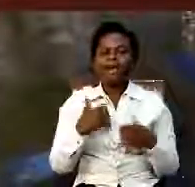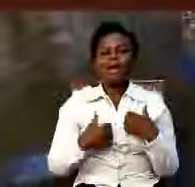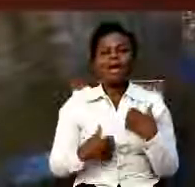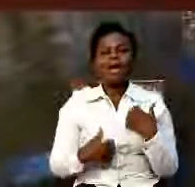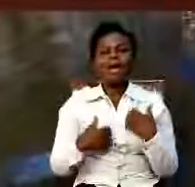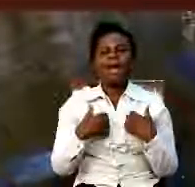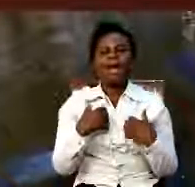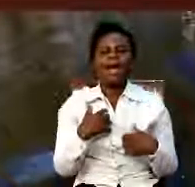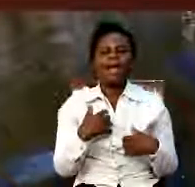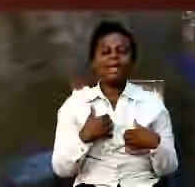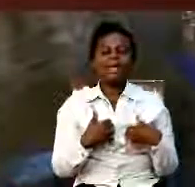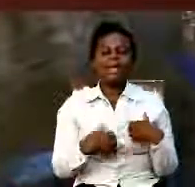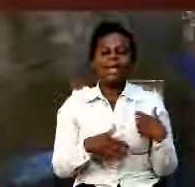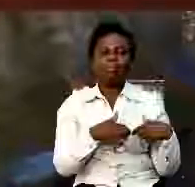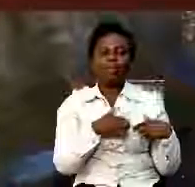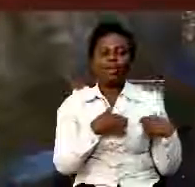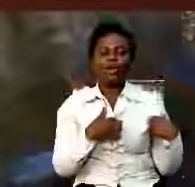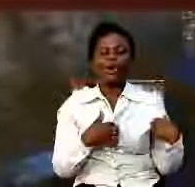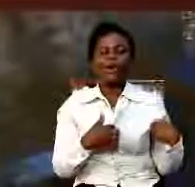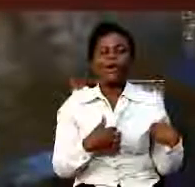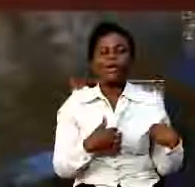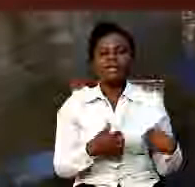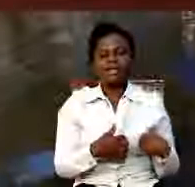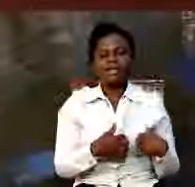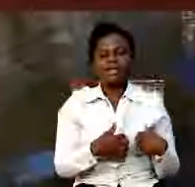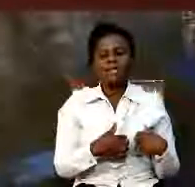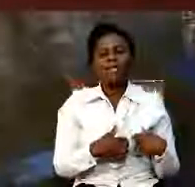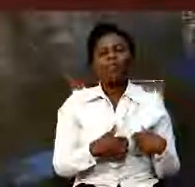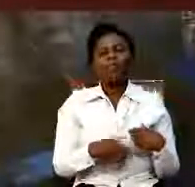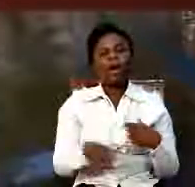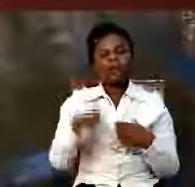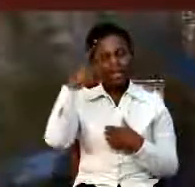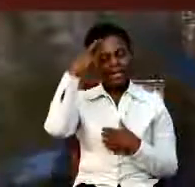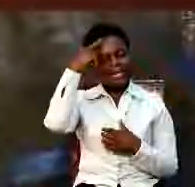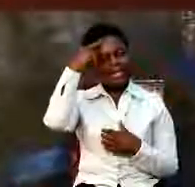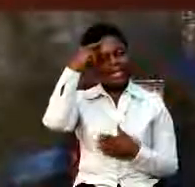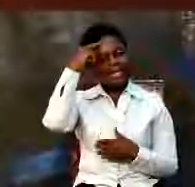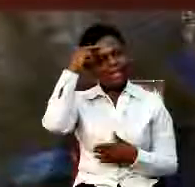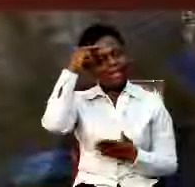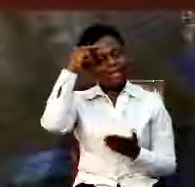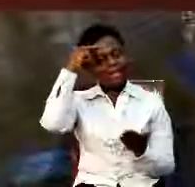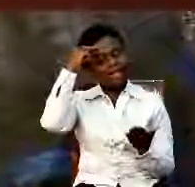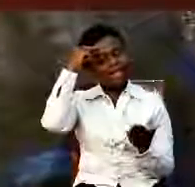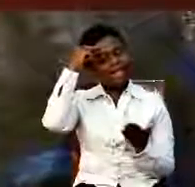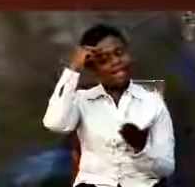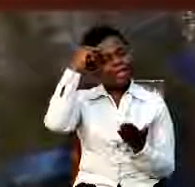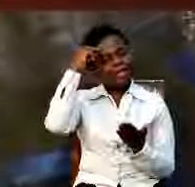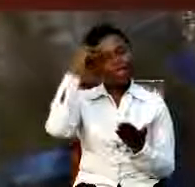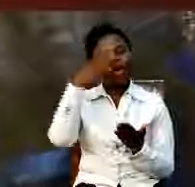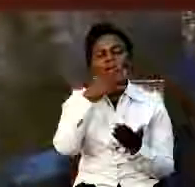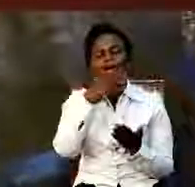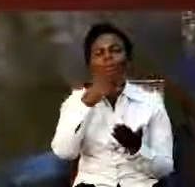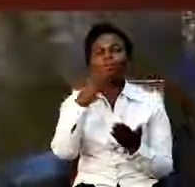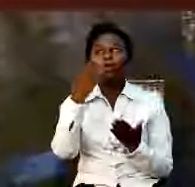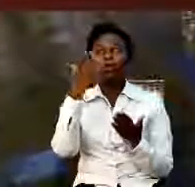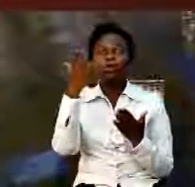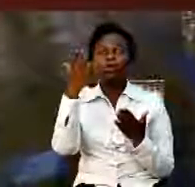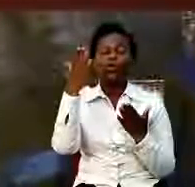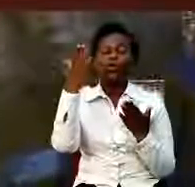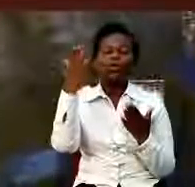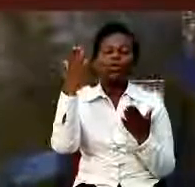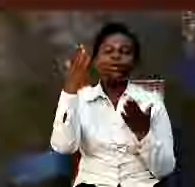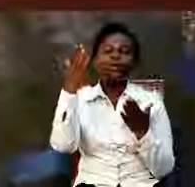Sifada ike mioyoni mwamini ni Bwana